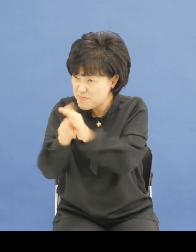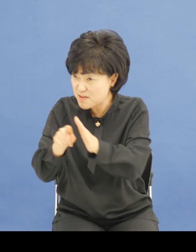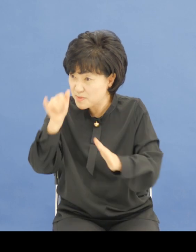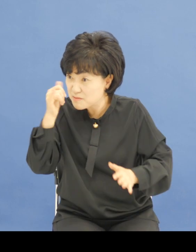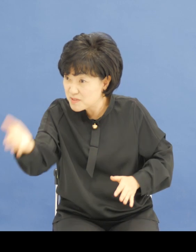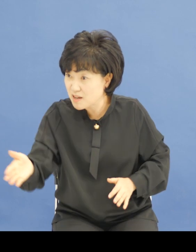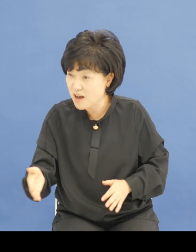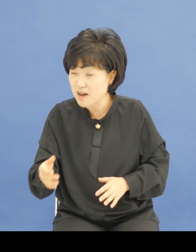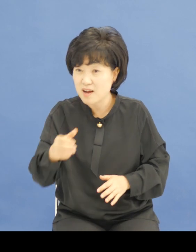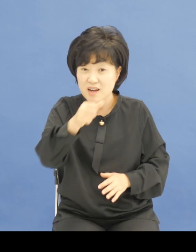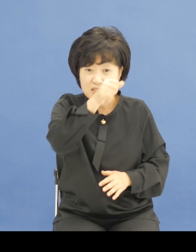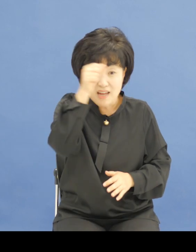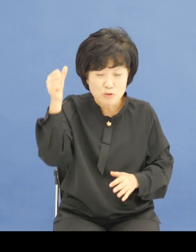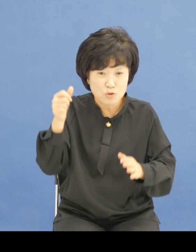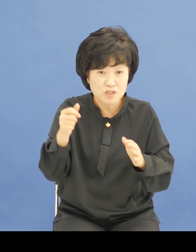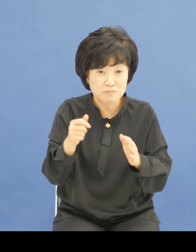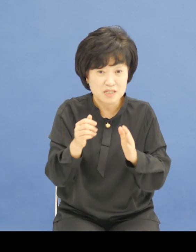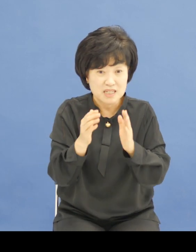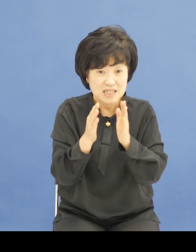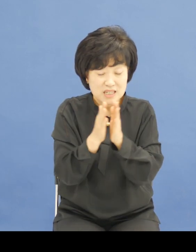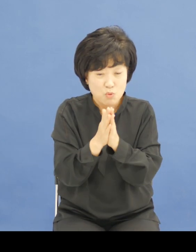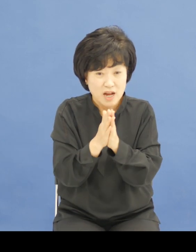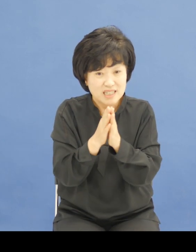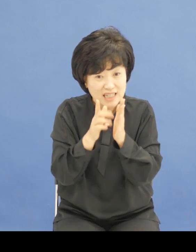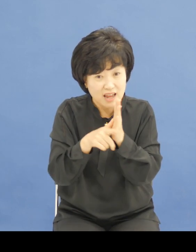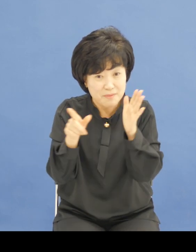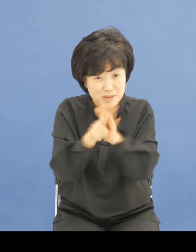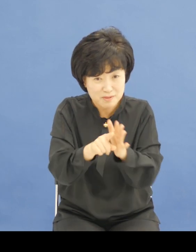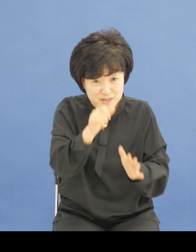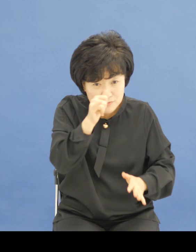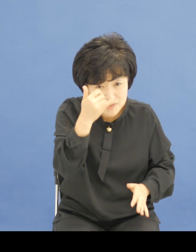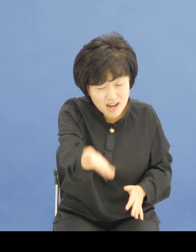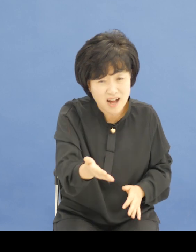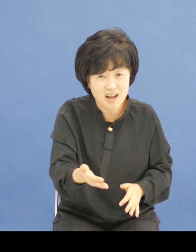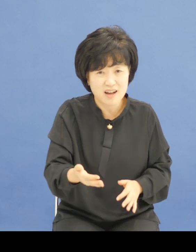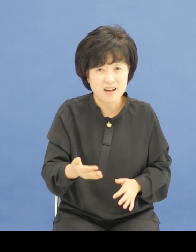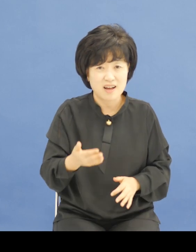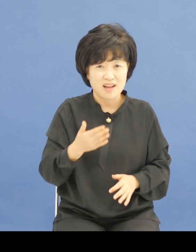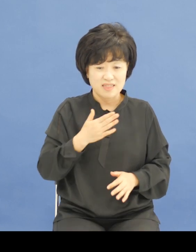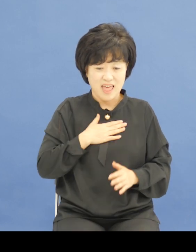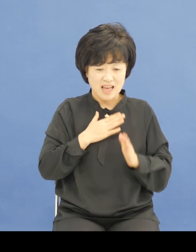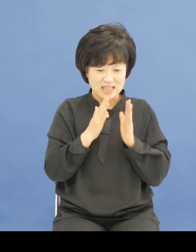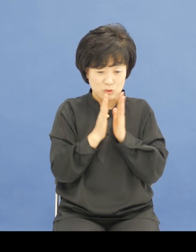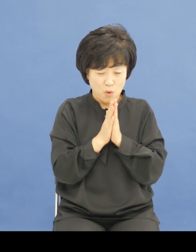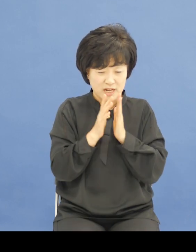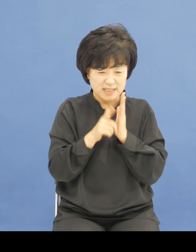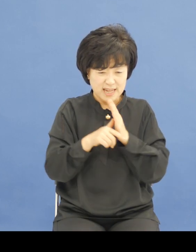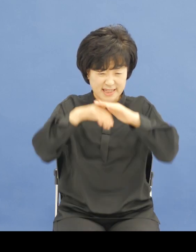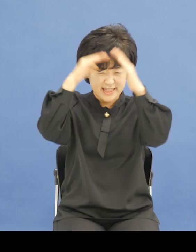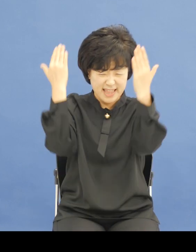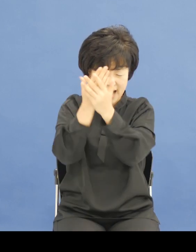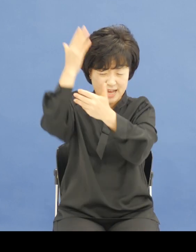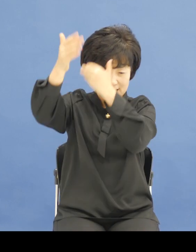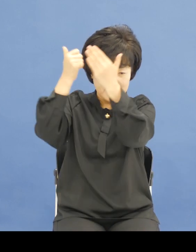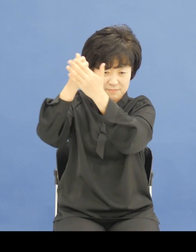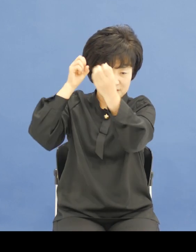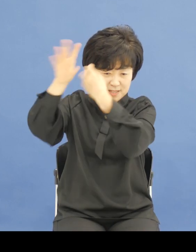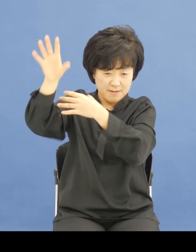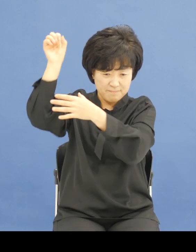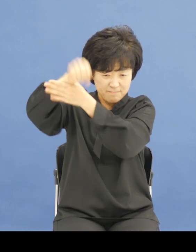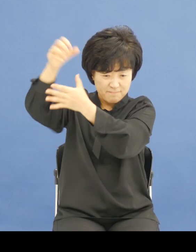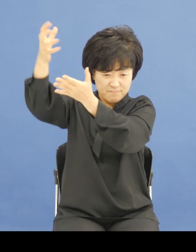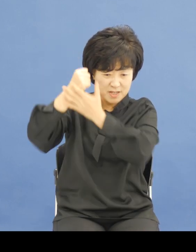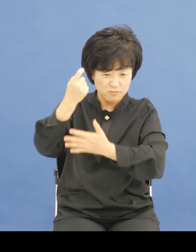장로님은 믿습니까? 아하. 하면은 피식피식 웃어요. 예. 자기가 기도하는 거 다 들어줄 거라고 사실